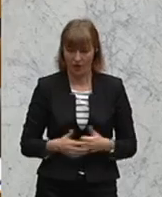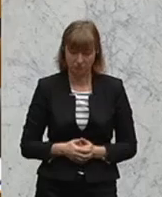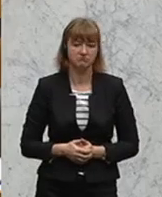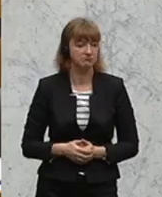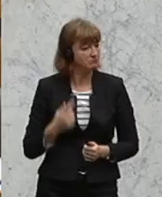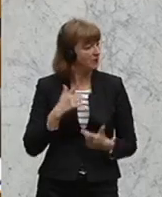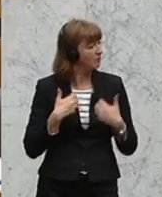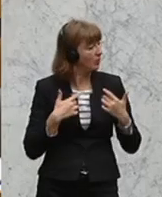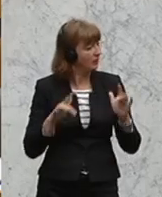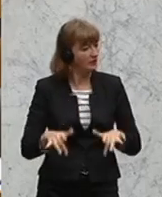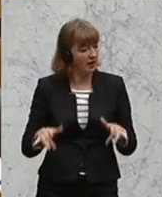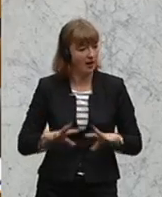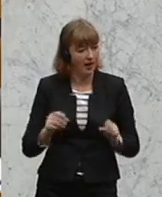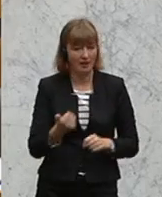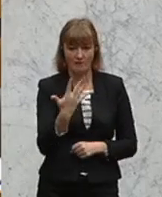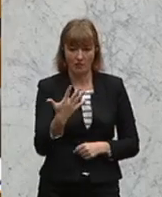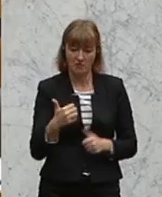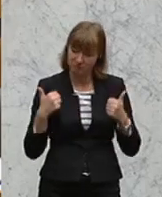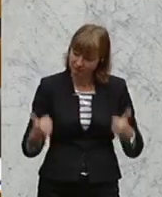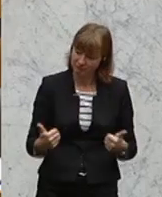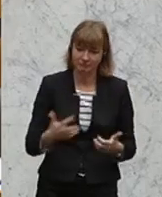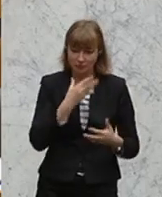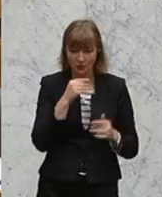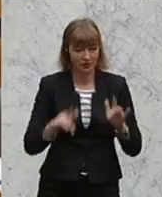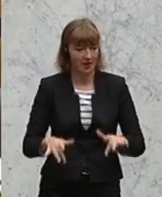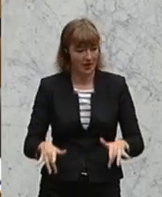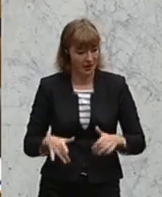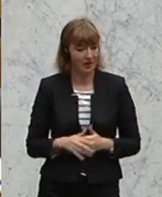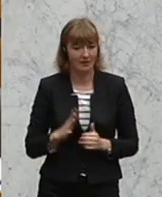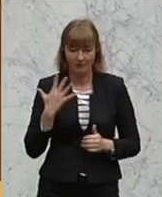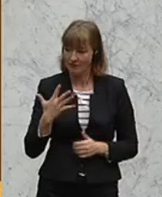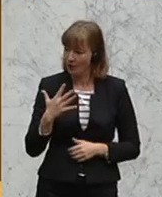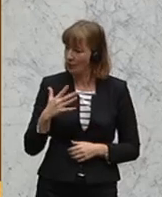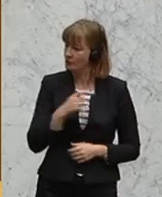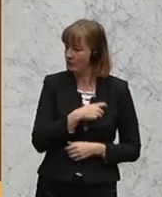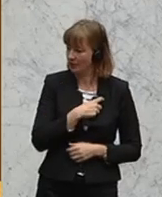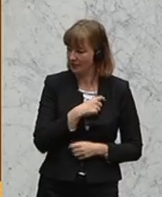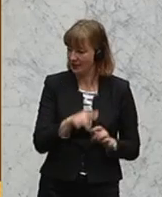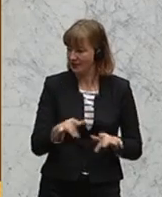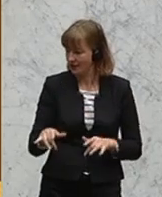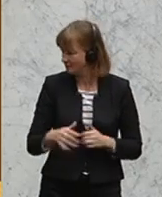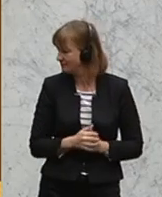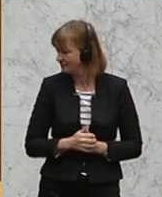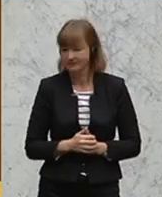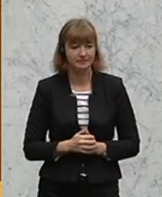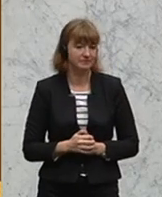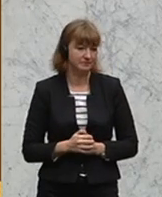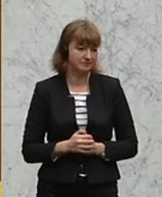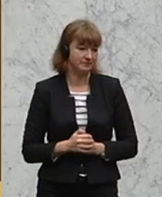ich freue mich, dass Sie da sind, und zwar alle fünf. Schön, dass Sie da sind, diese fünf Fraktionen.